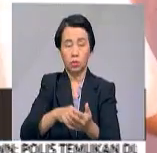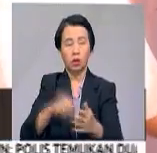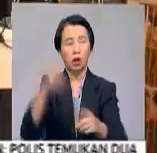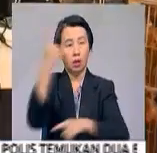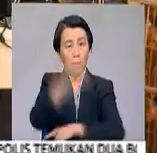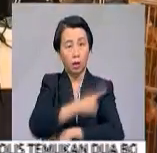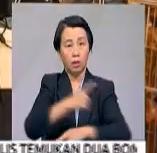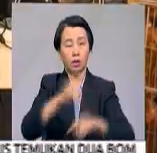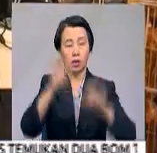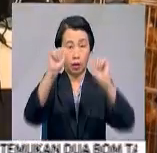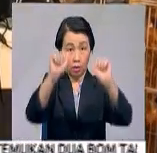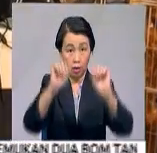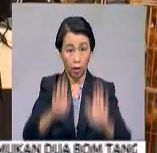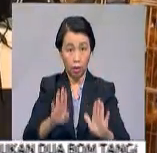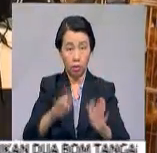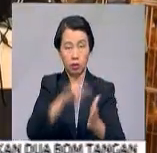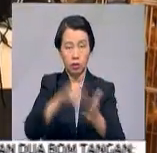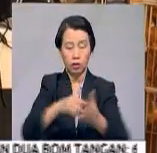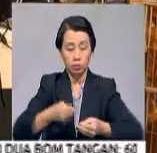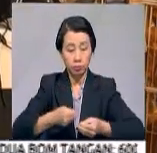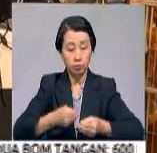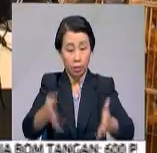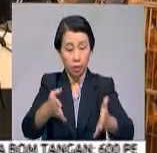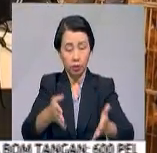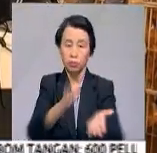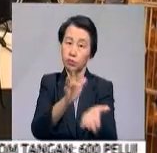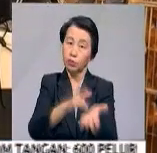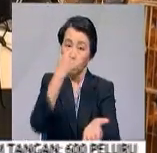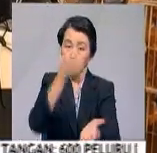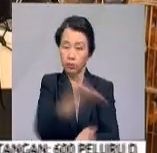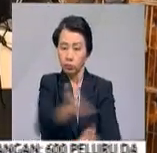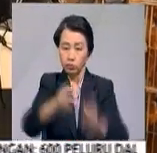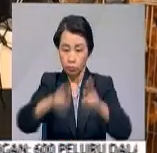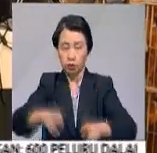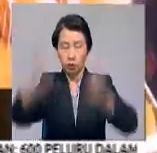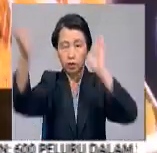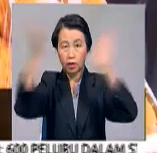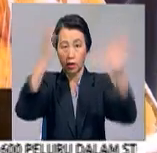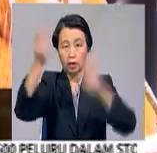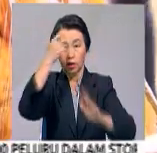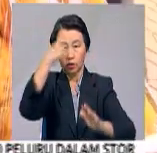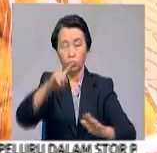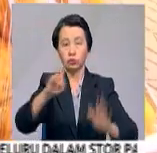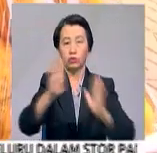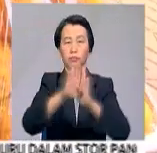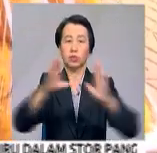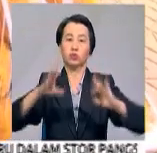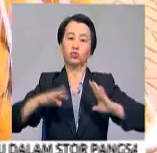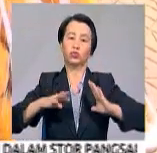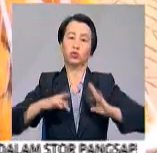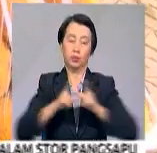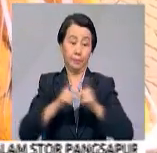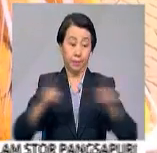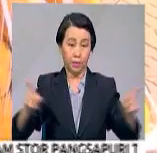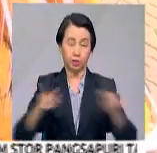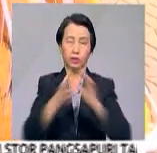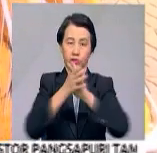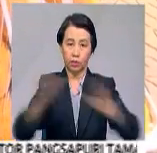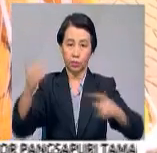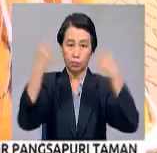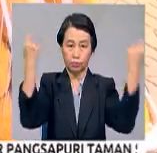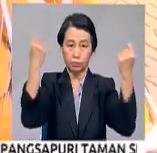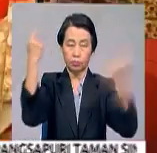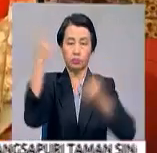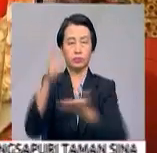pada hari Ahad dan ini memberikan kesempatan kepada rakyat Malaysia untuk bercuti panjang. Selamat menyambut